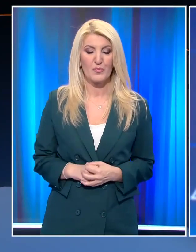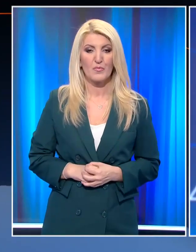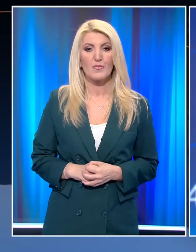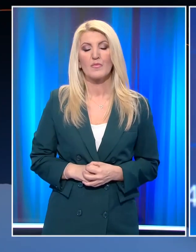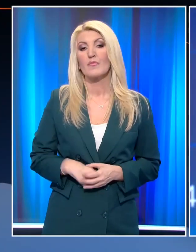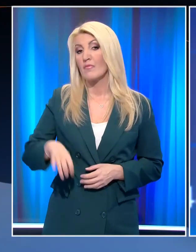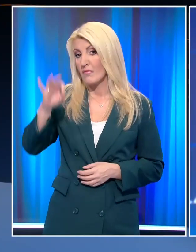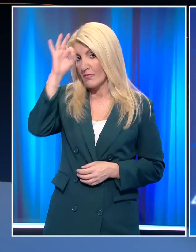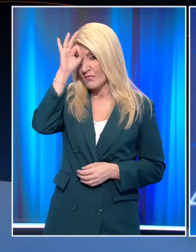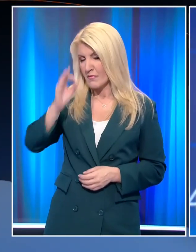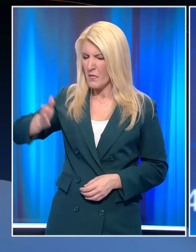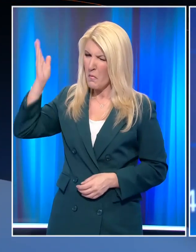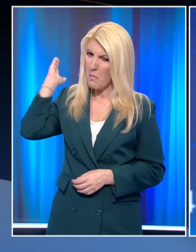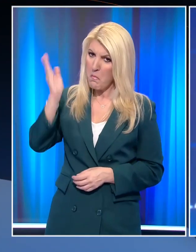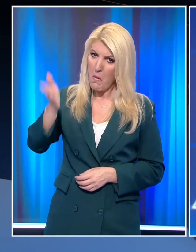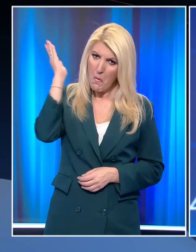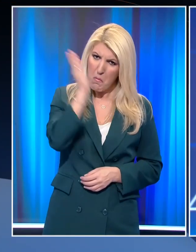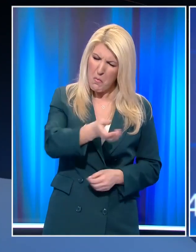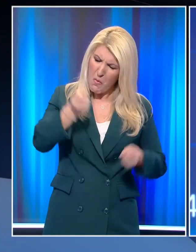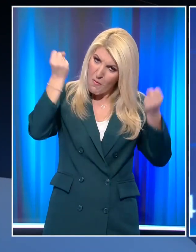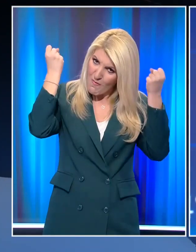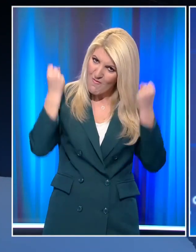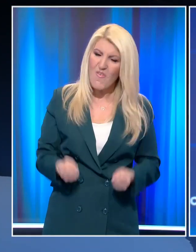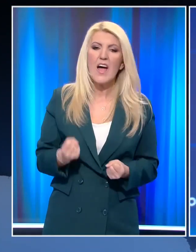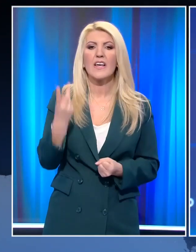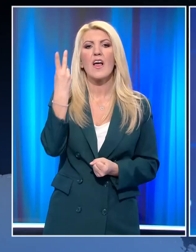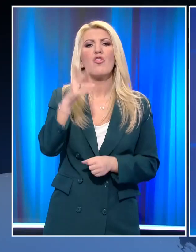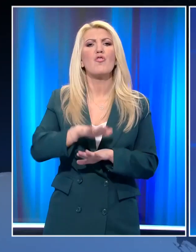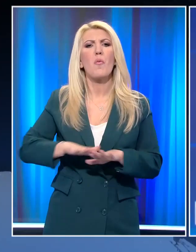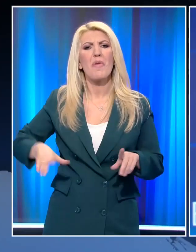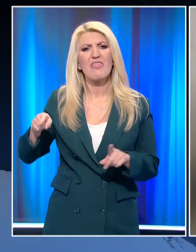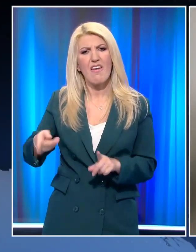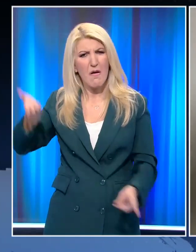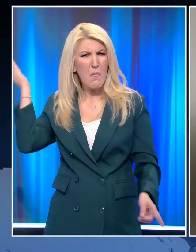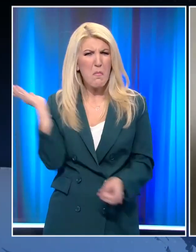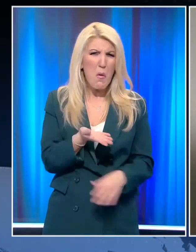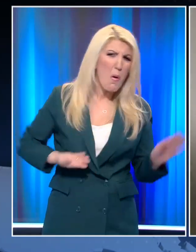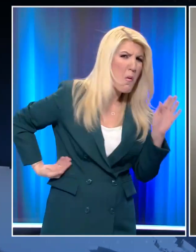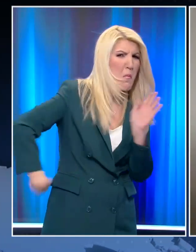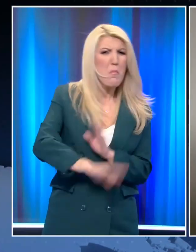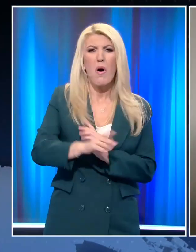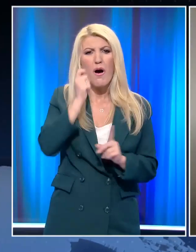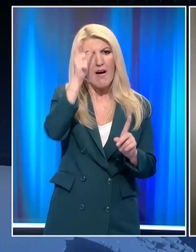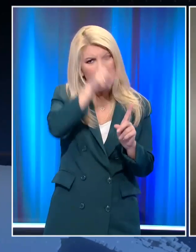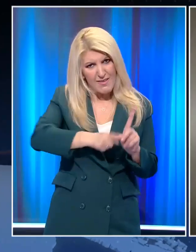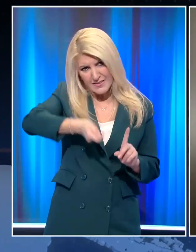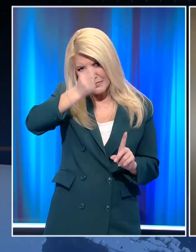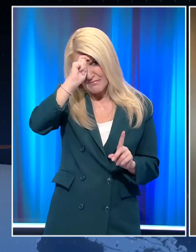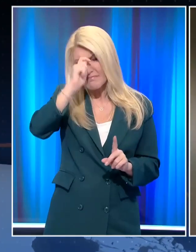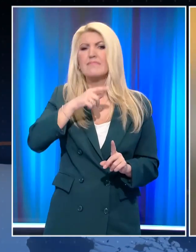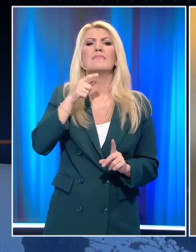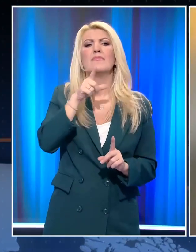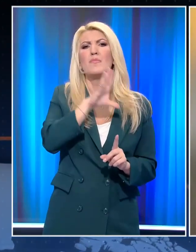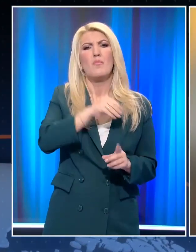Ποινική δίωξη σε βαθμό κακουργήματος για βαριά σκοπούμενη σωματική βλάβη ασκήθηκε στους δύο ανήλικους για την επίθεση σε βάρος